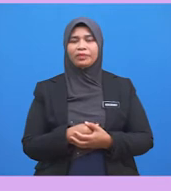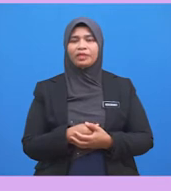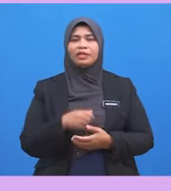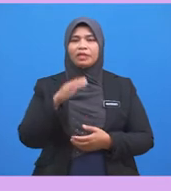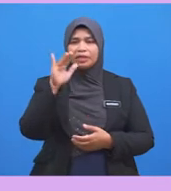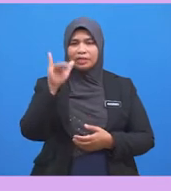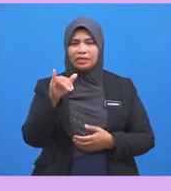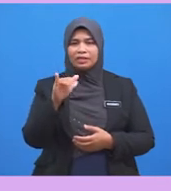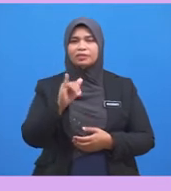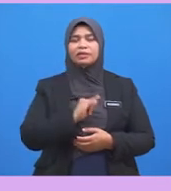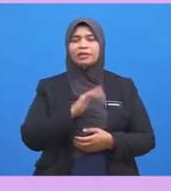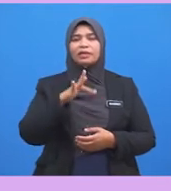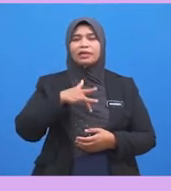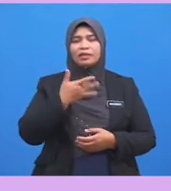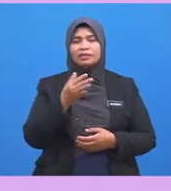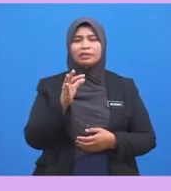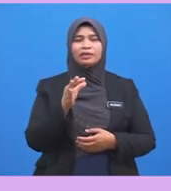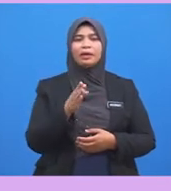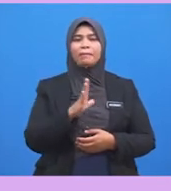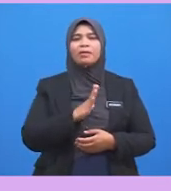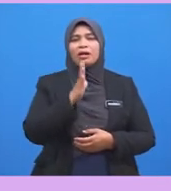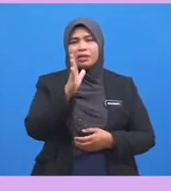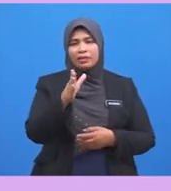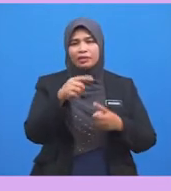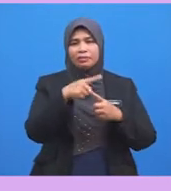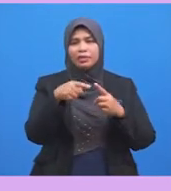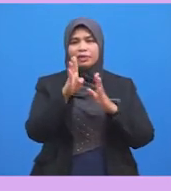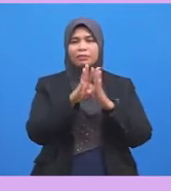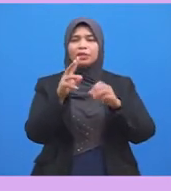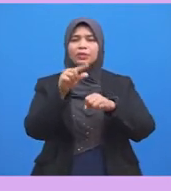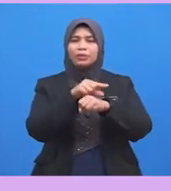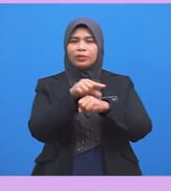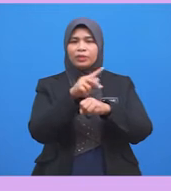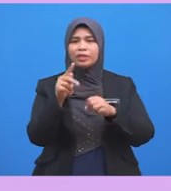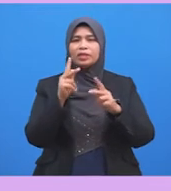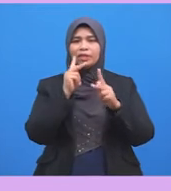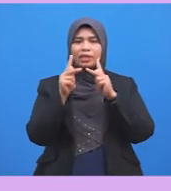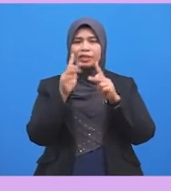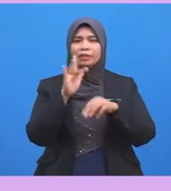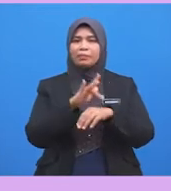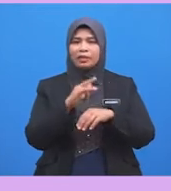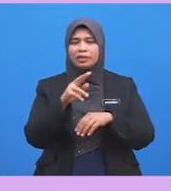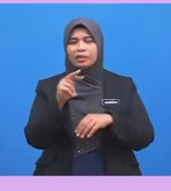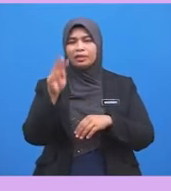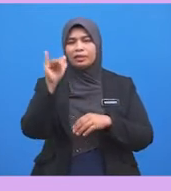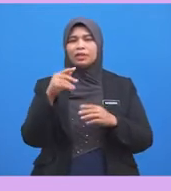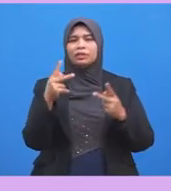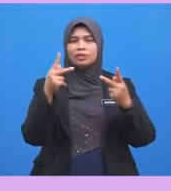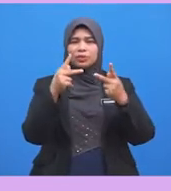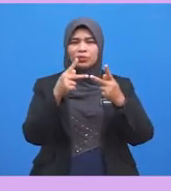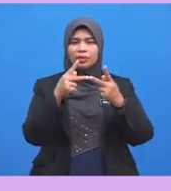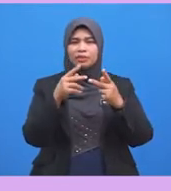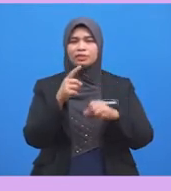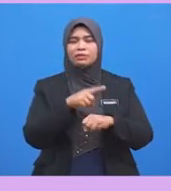Ya, saya berasa bangga apabila menggunakan kata panggilan yang